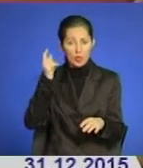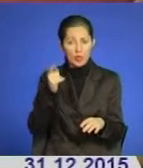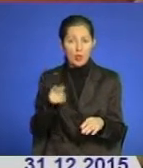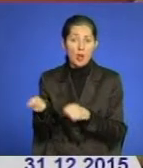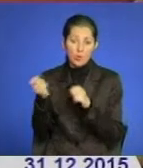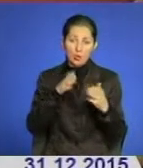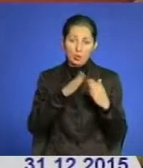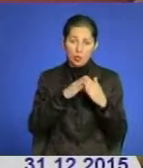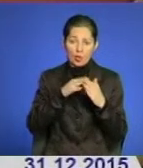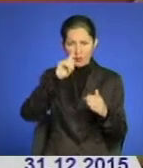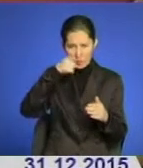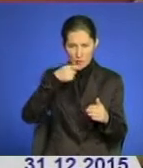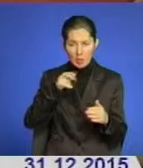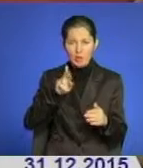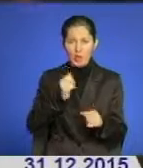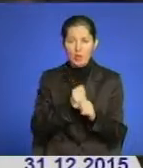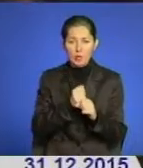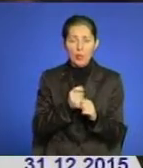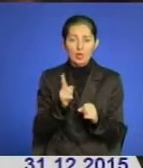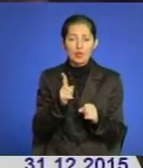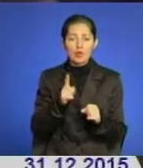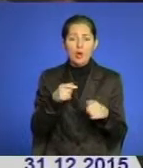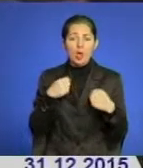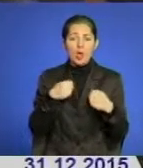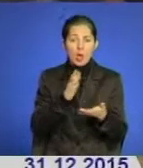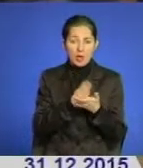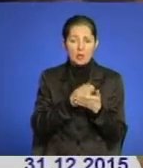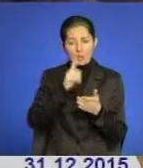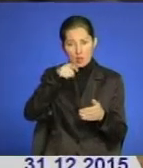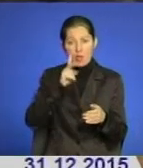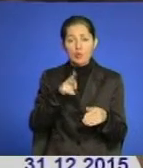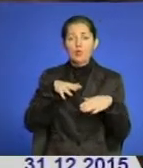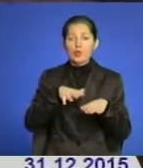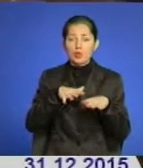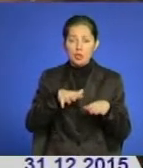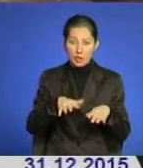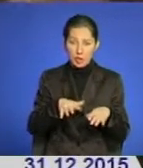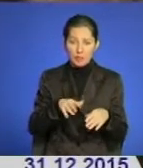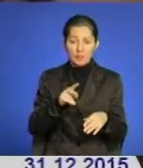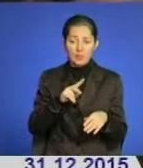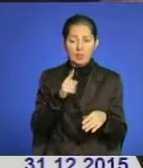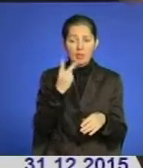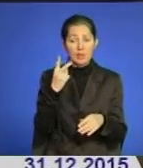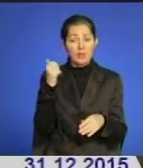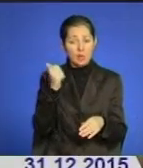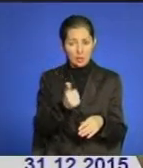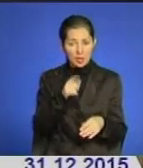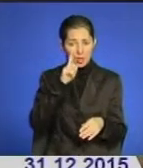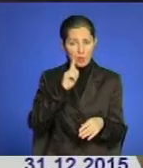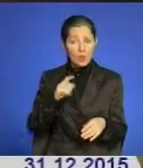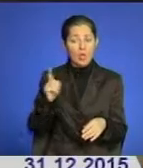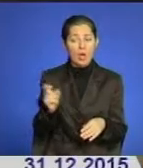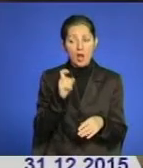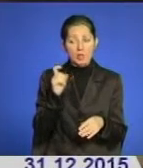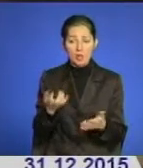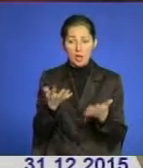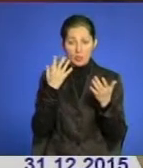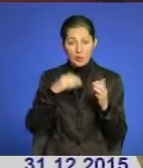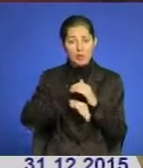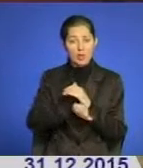хутра, мав координати й тих, хто займається пошиттям виробів з нього. Тож за два тижні, допоки власник звіроферми виявив